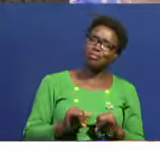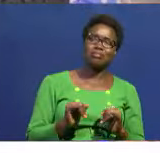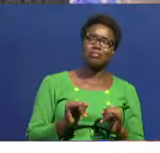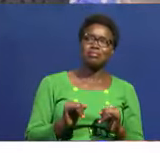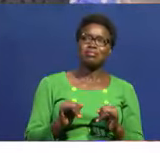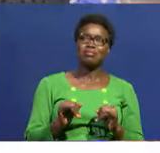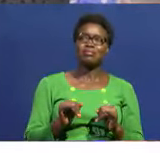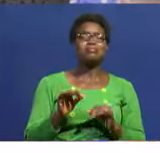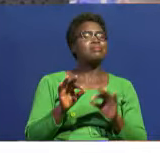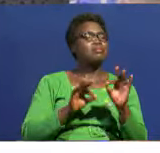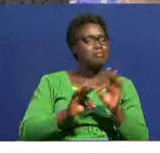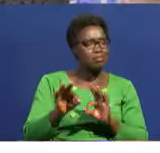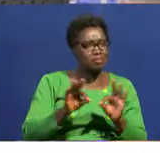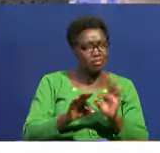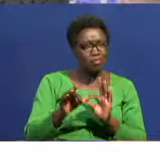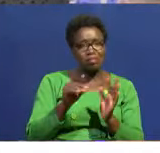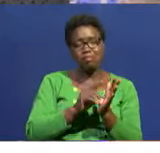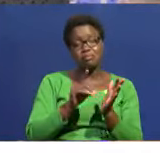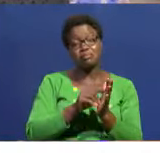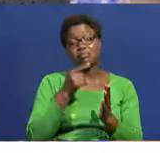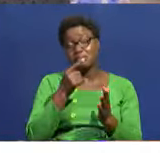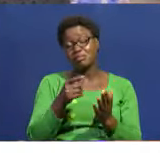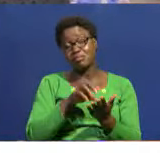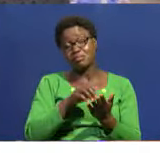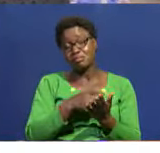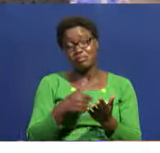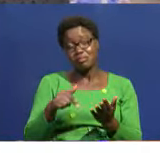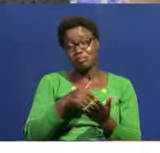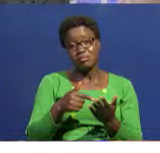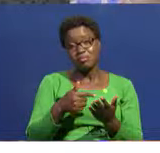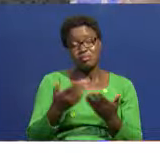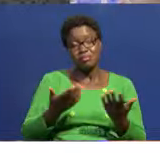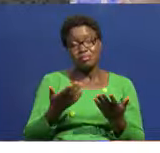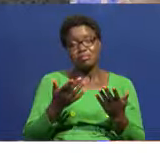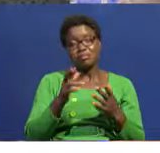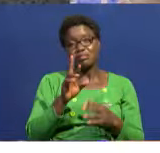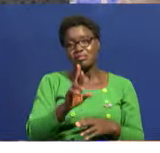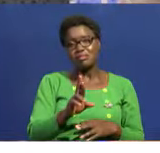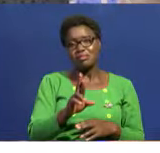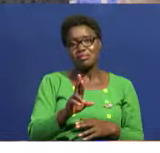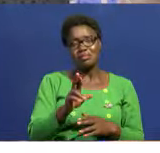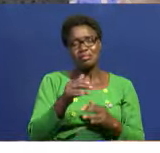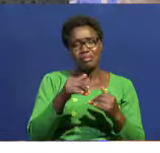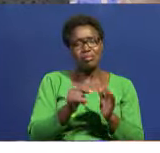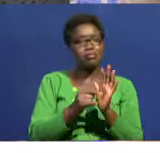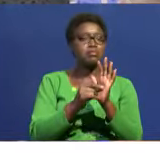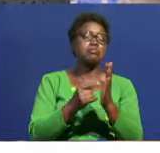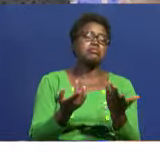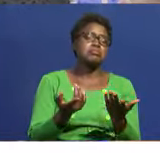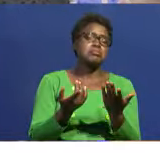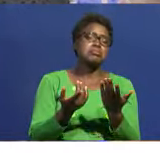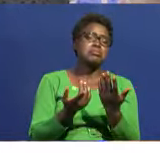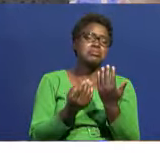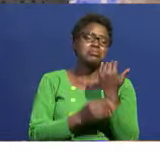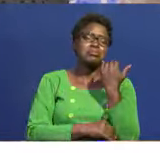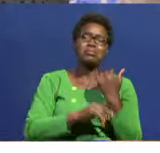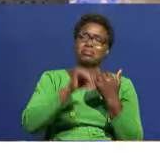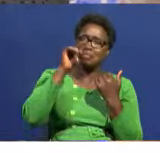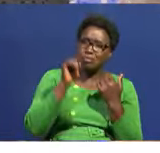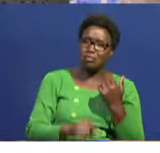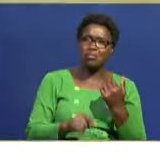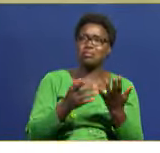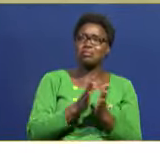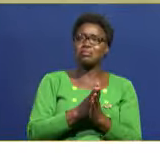hata tulieji explain kwa daktari huko, tukawaambia venye tuko na venye mahali penye tuko. Tukajaribu kuwaonyesha, sijui sisi hatuna, hata tuwezi fika